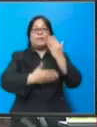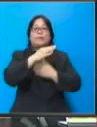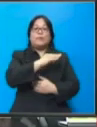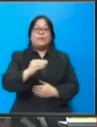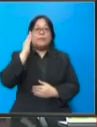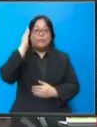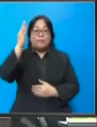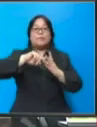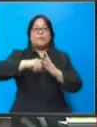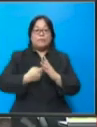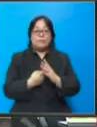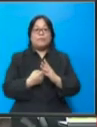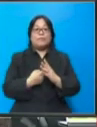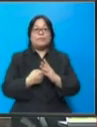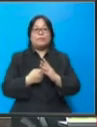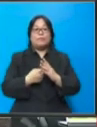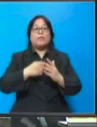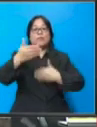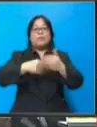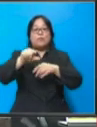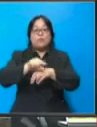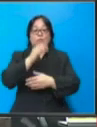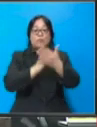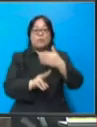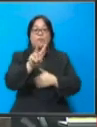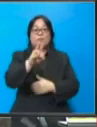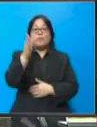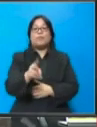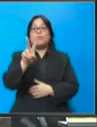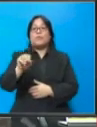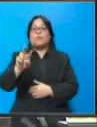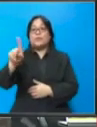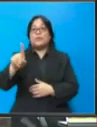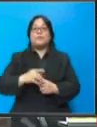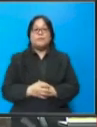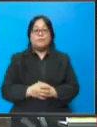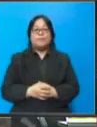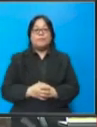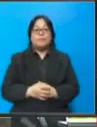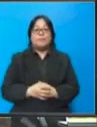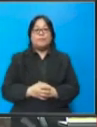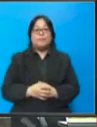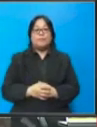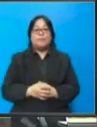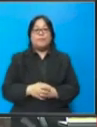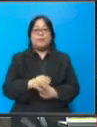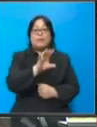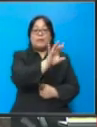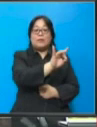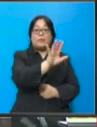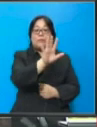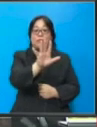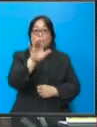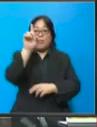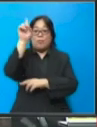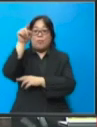dan dijangka mula pelaksanaannya pada suku kedua tahun 2021. Daripada 85